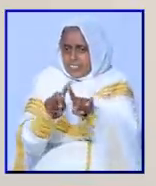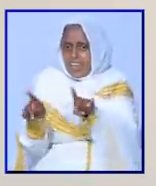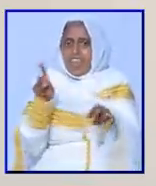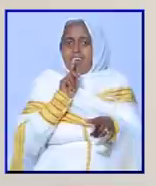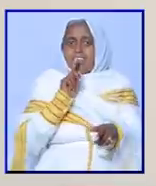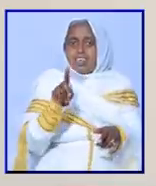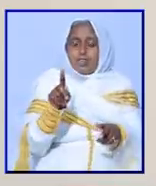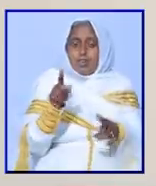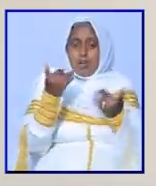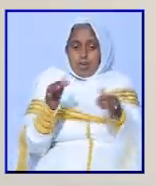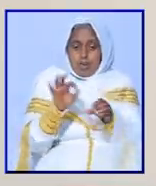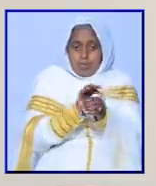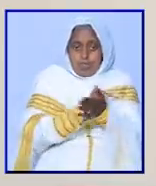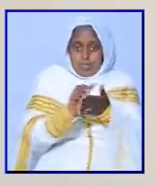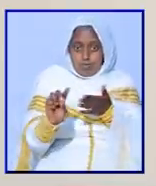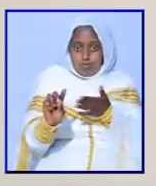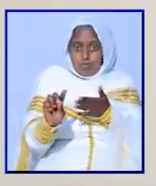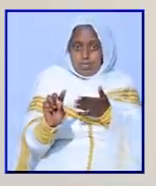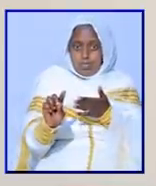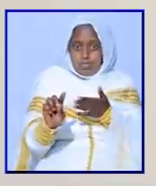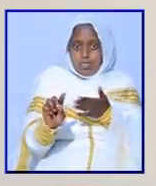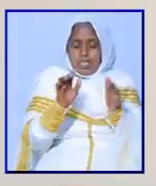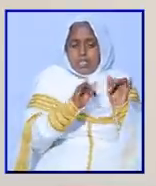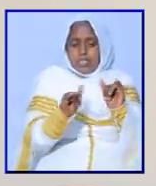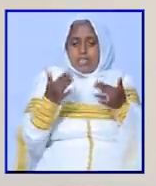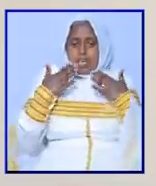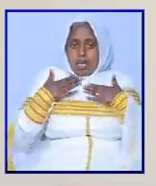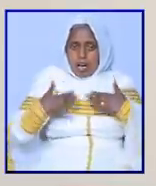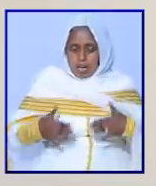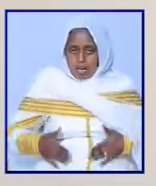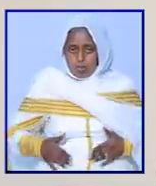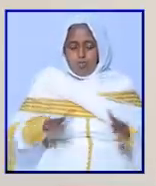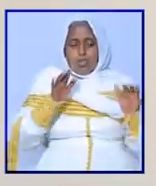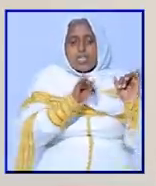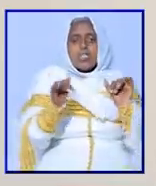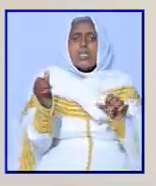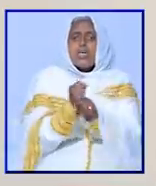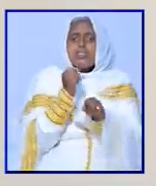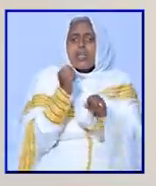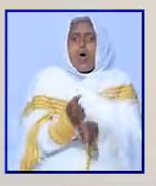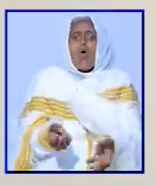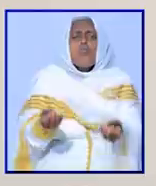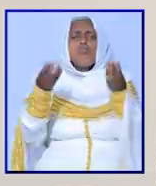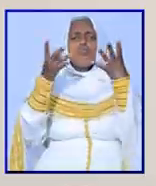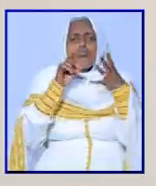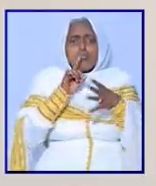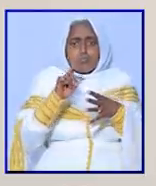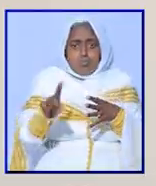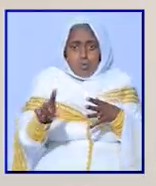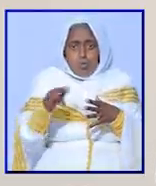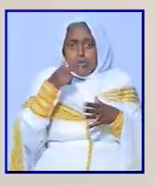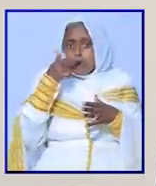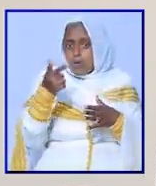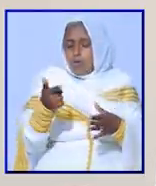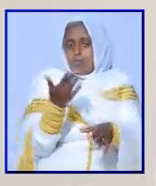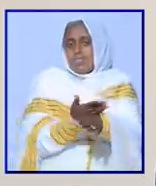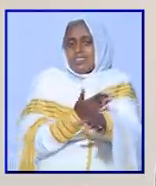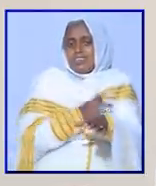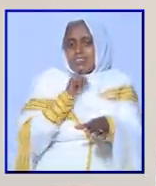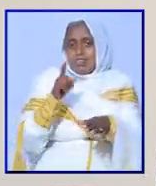ስጦታ ግን የተለያየ ነው። አሁን መንፈስ ቅዱስ እንደ አካሉ እንደ ስራው ብዙ ነው